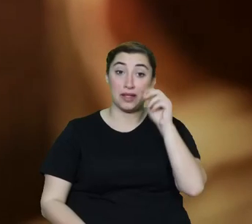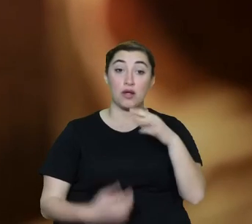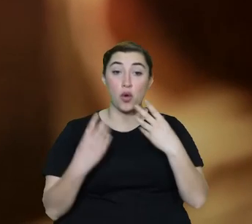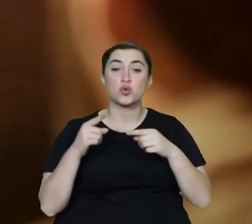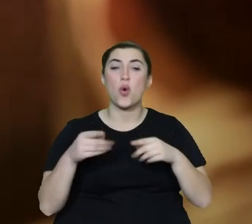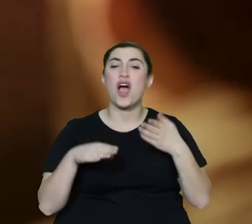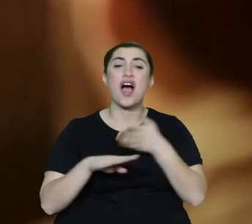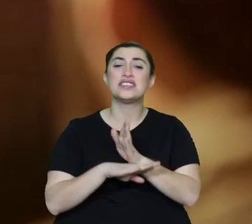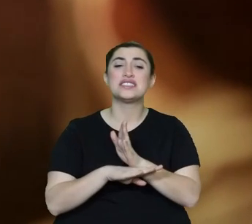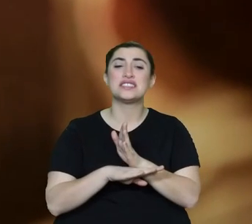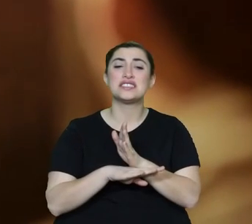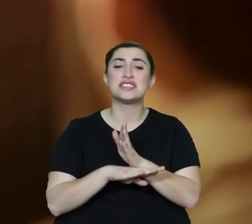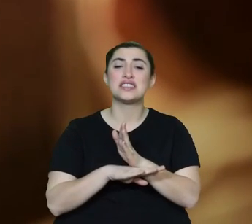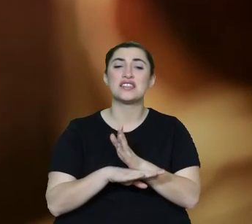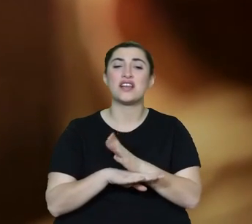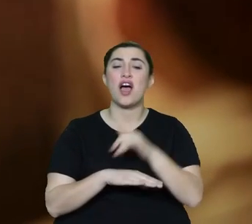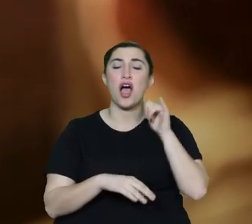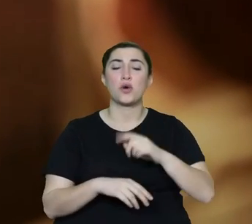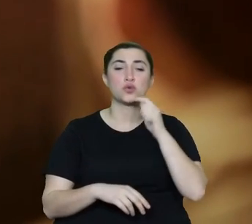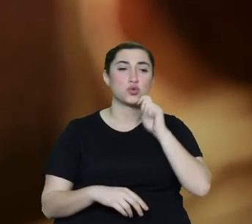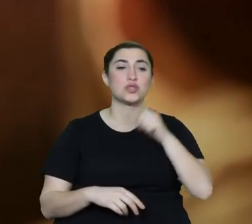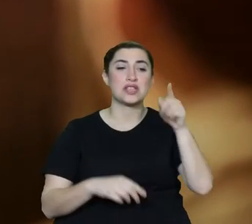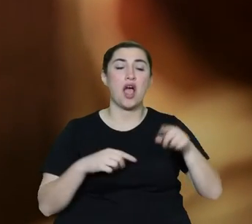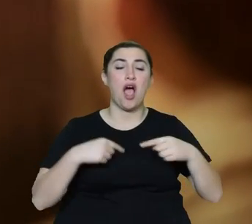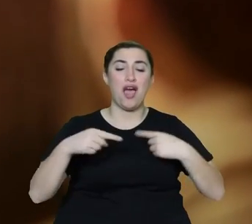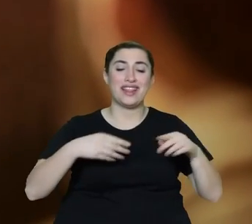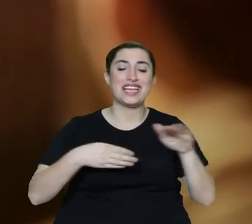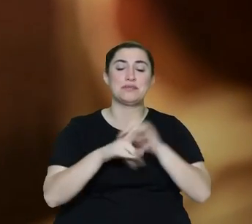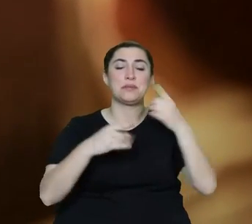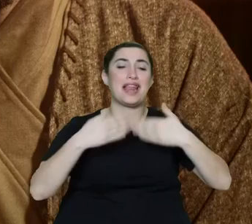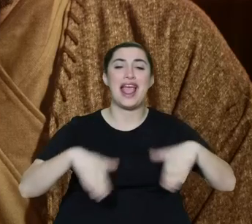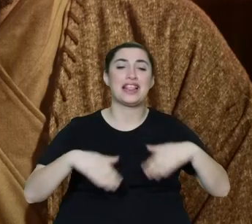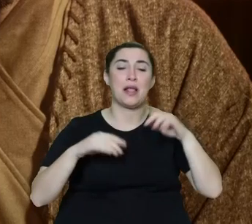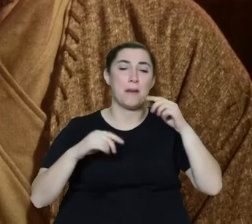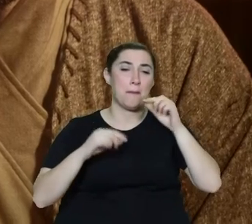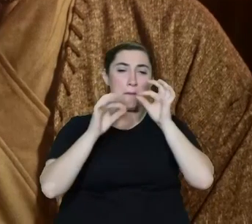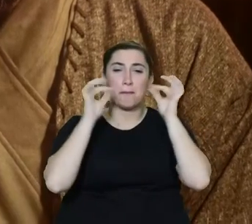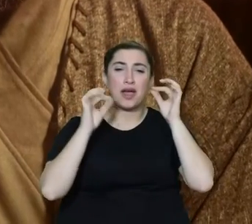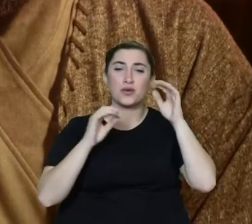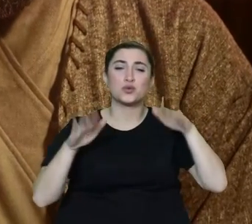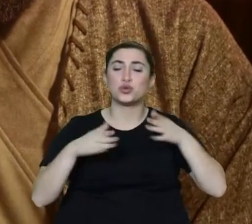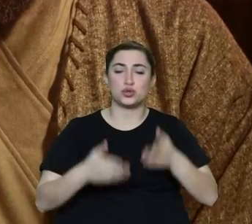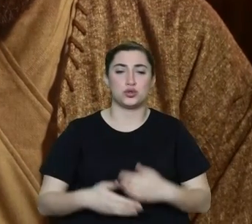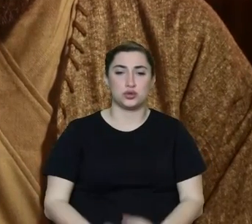o aslında hakkın sözüyle senin arana girmiş bir baykuştur.